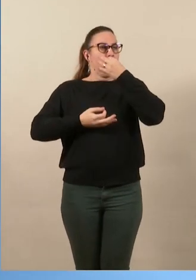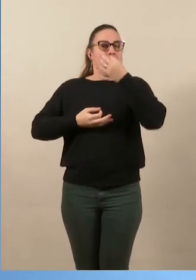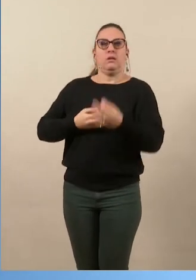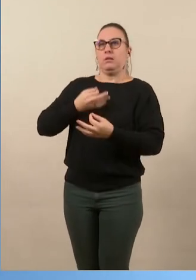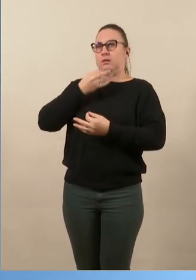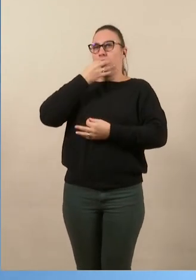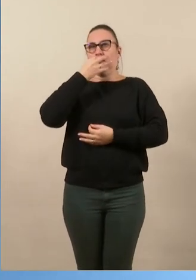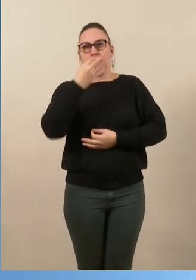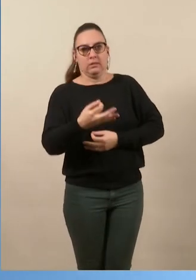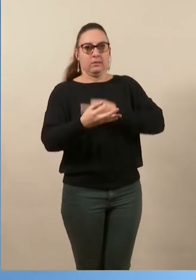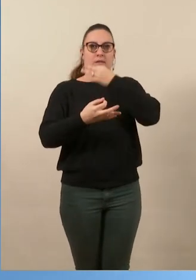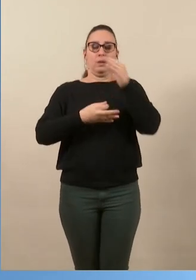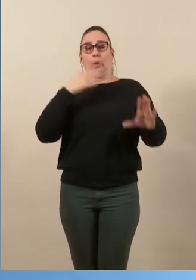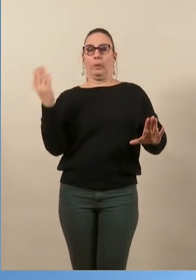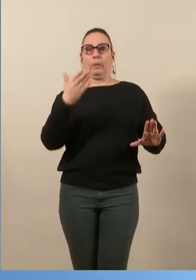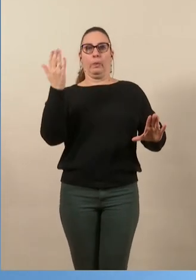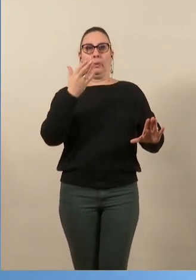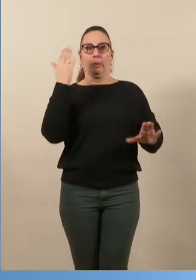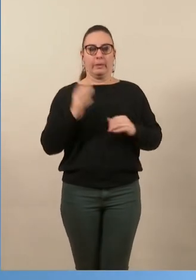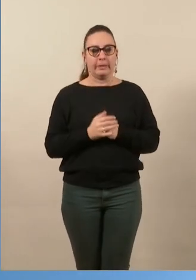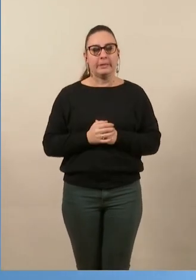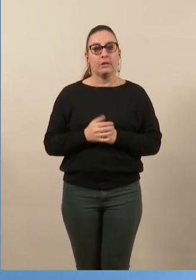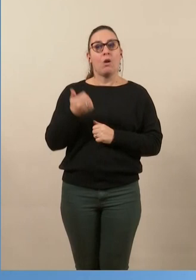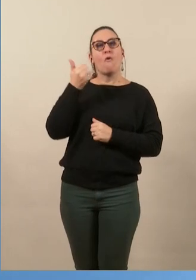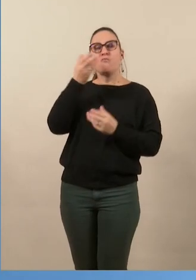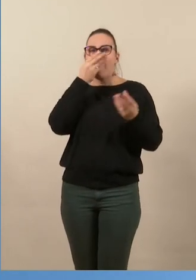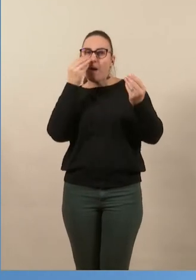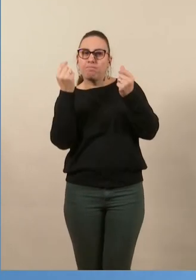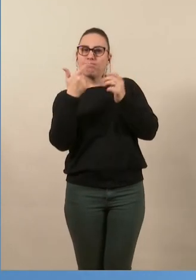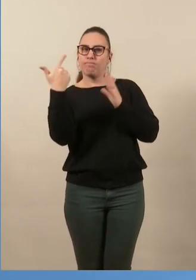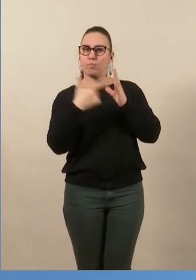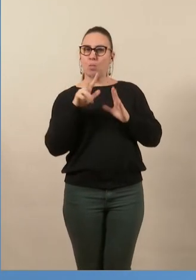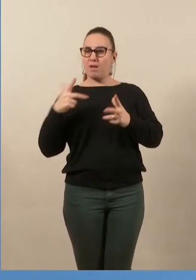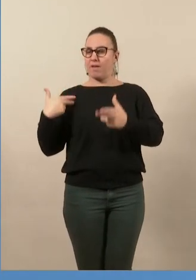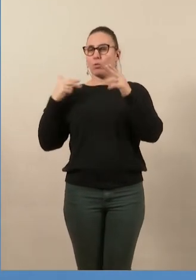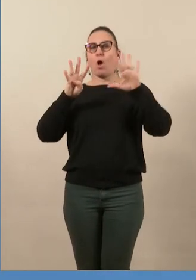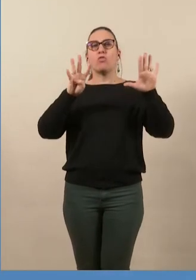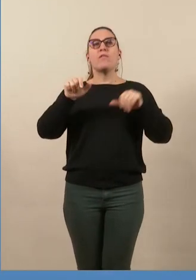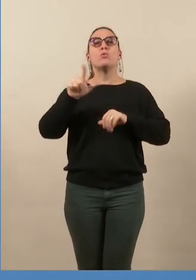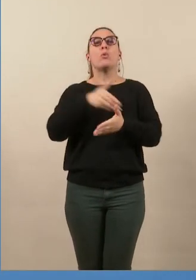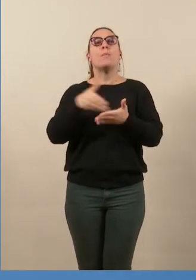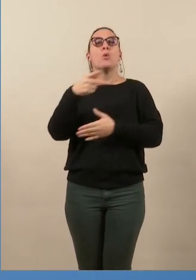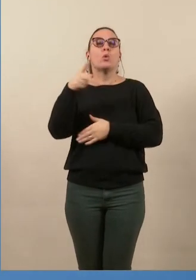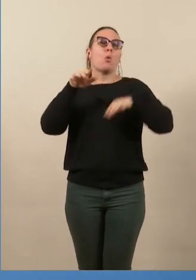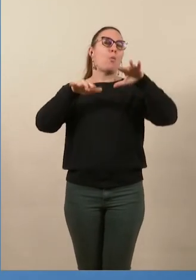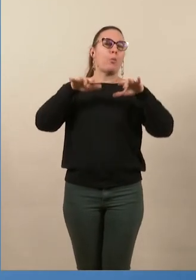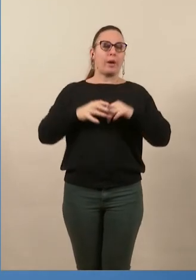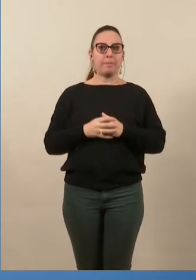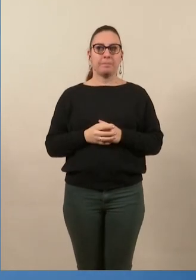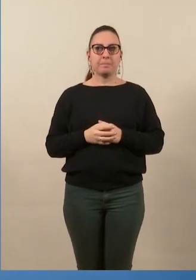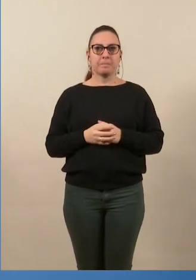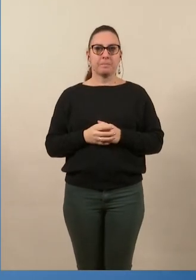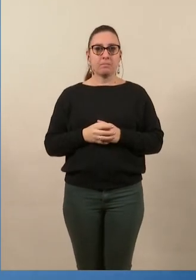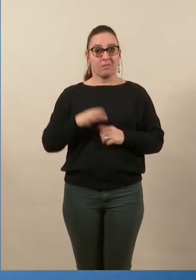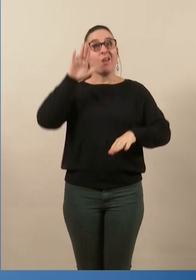rabâchez l'excellente initiative que vous avez estimé pour 2023 à 9,2 million d'euros toujours